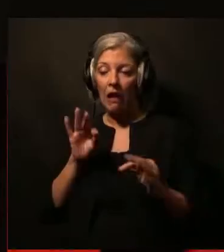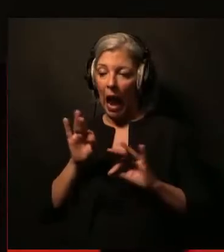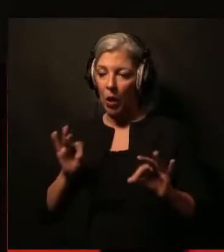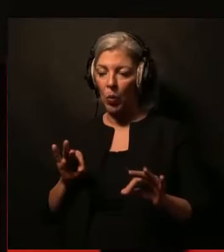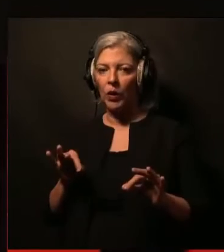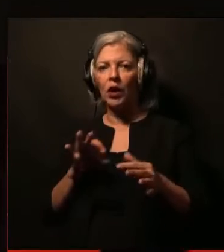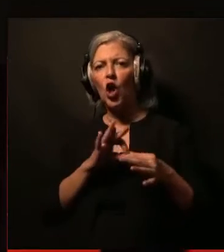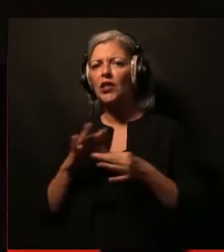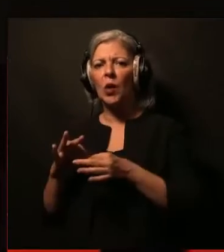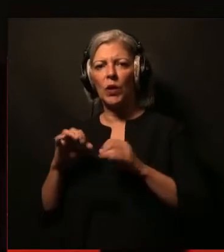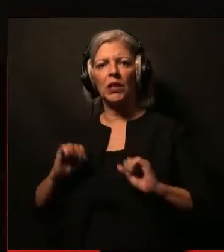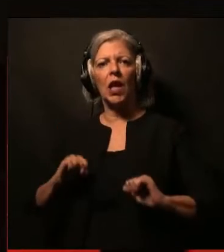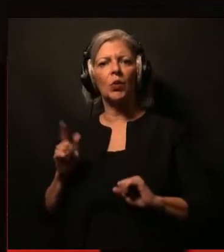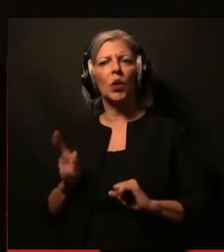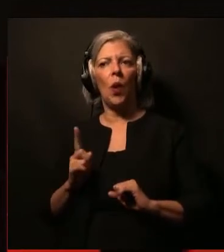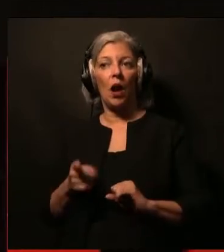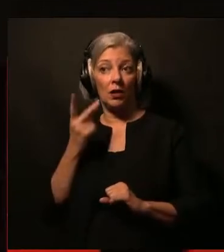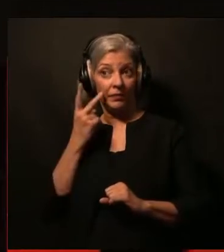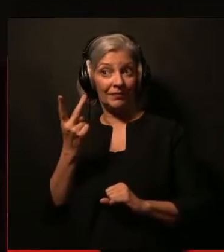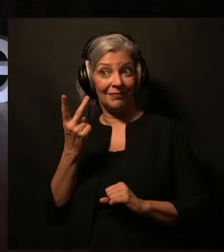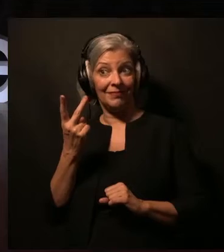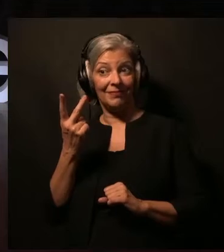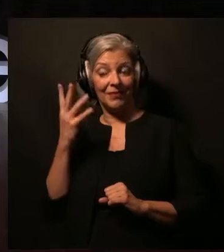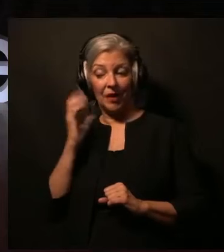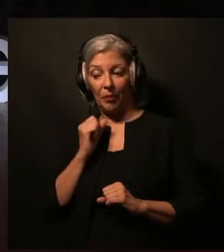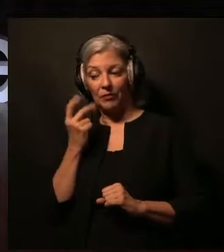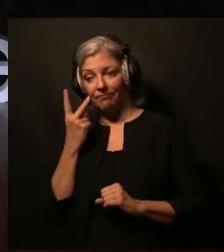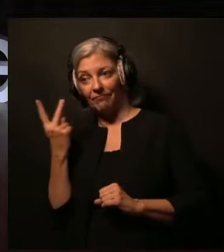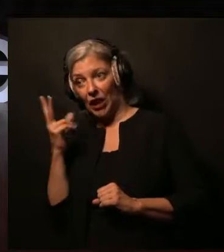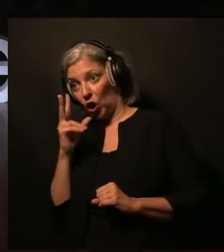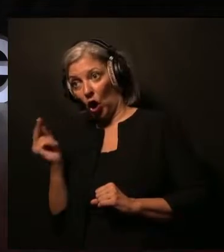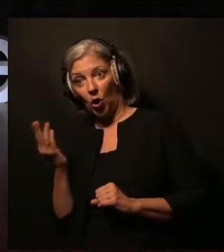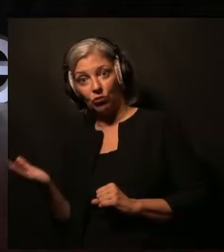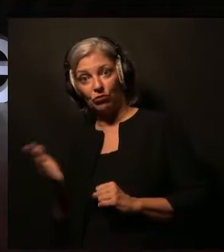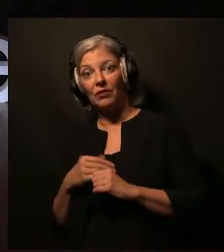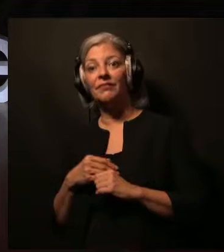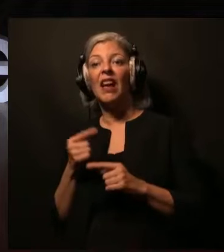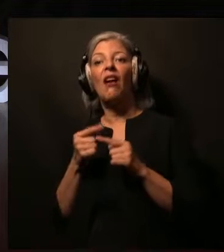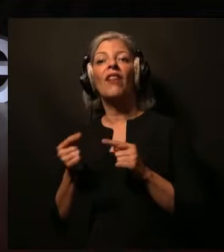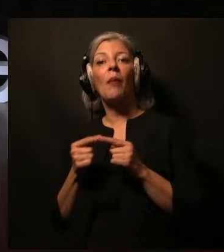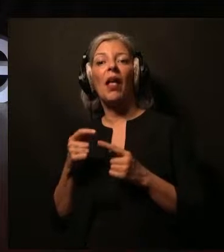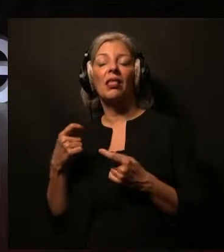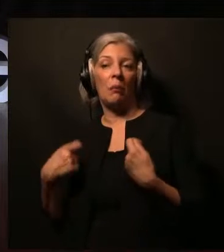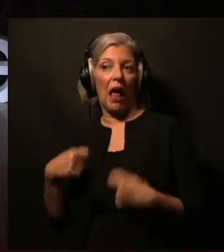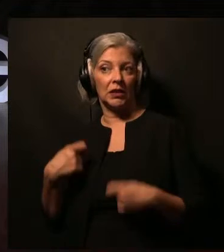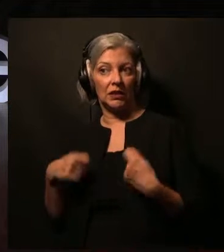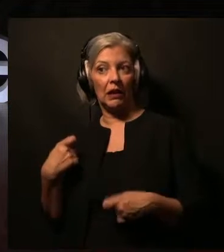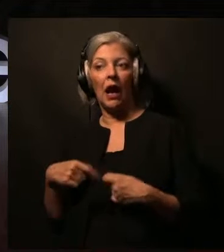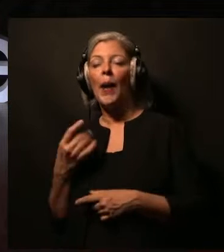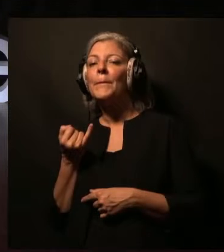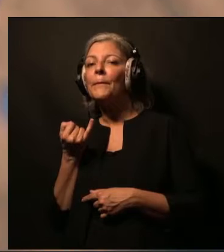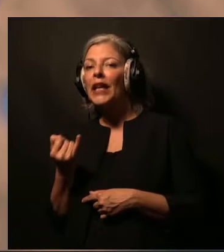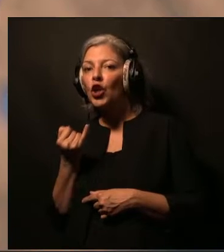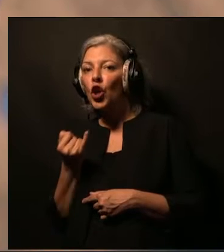salute queste ormai le riconoscete tutti No sono frammenti plastici o meglio